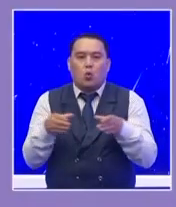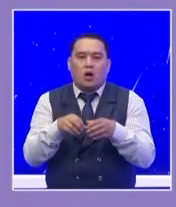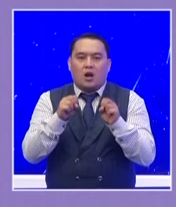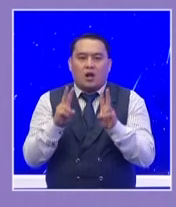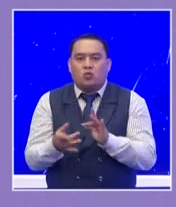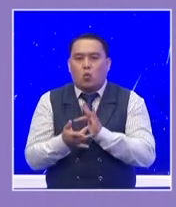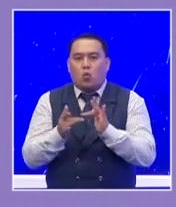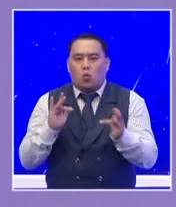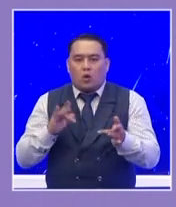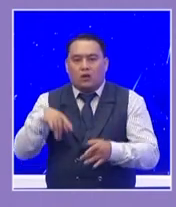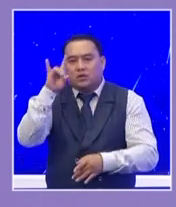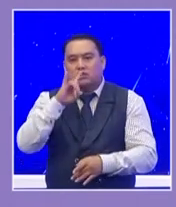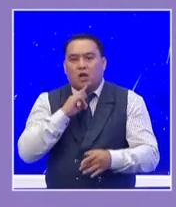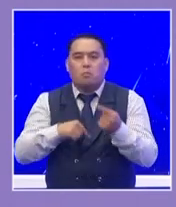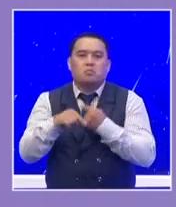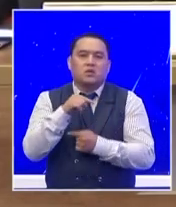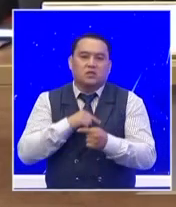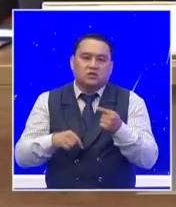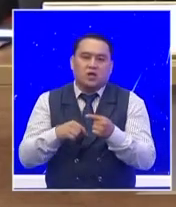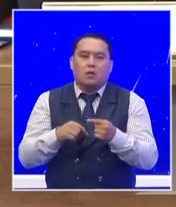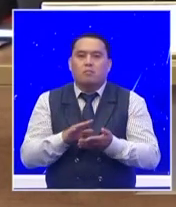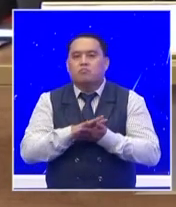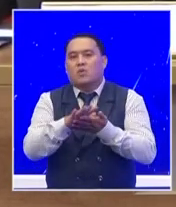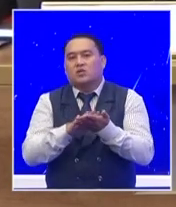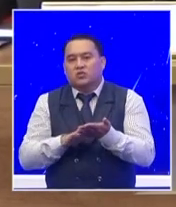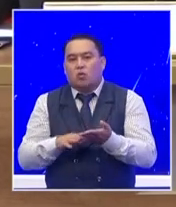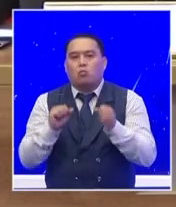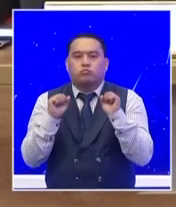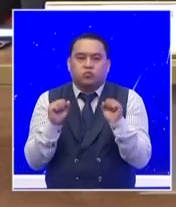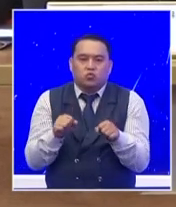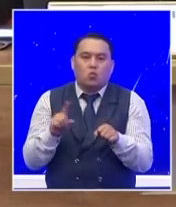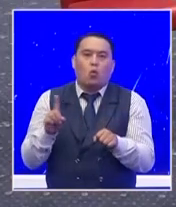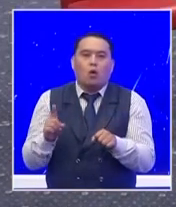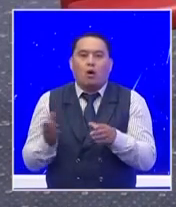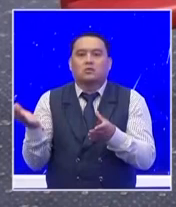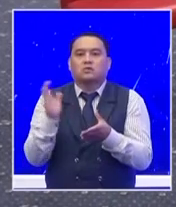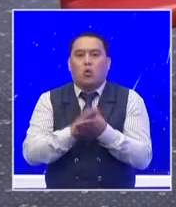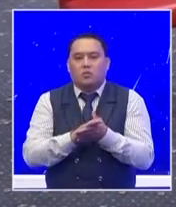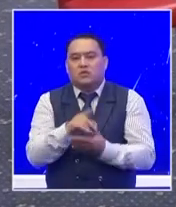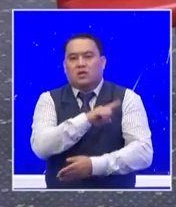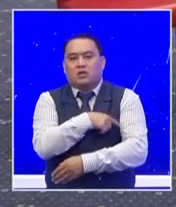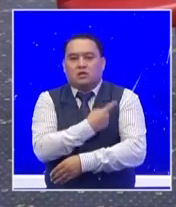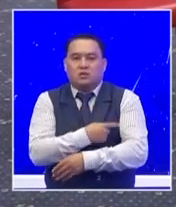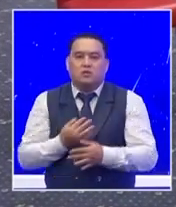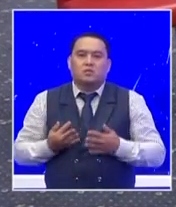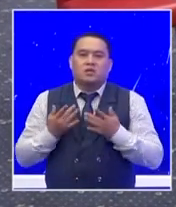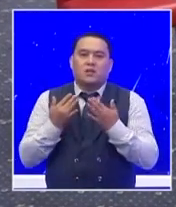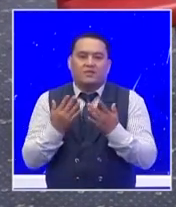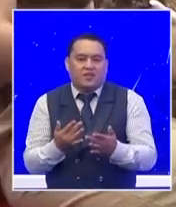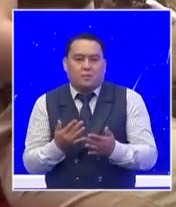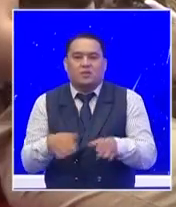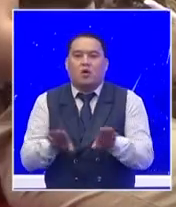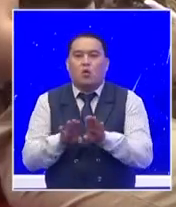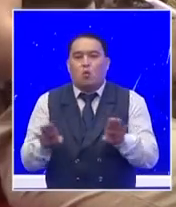электронный портал info-kazakhstan.kz. Бизнесменам достаточно подать заявку на портале и ознакомиться со всеми санитарными